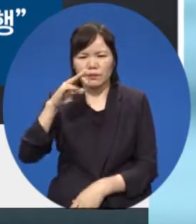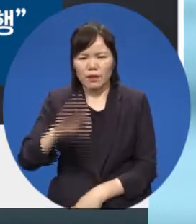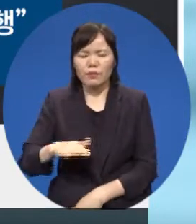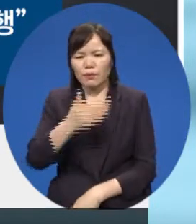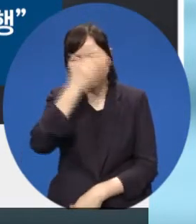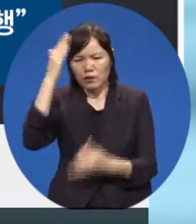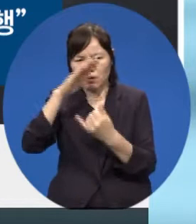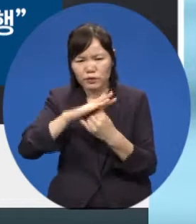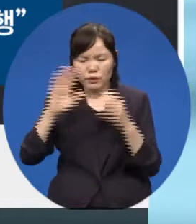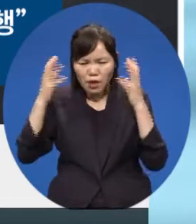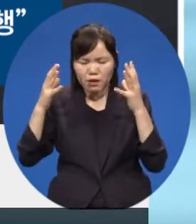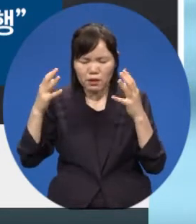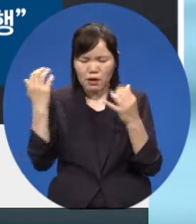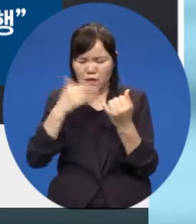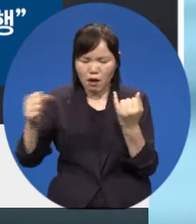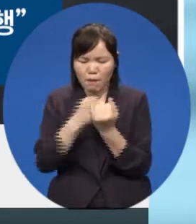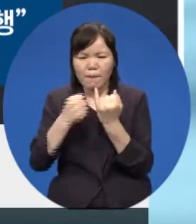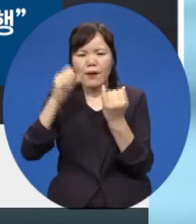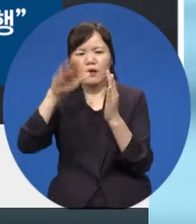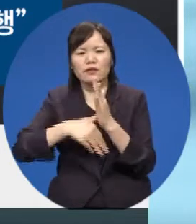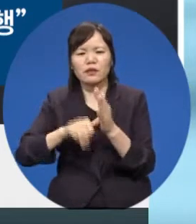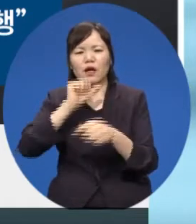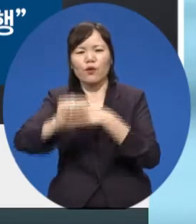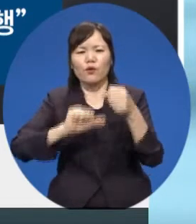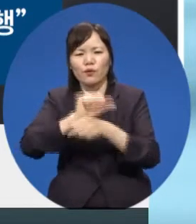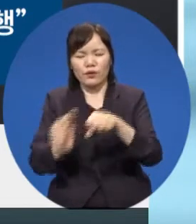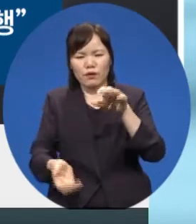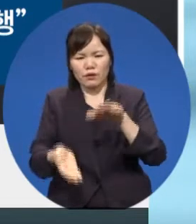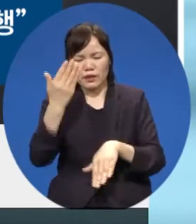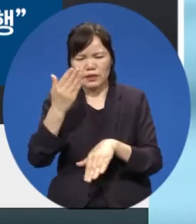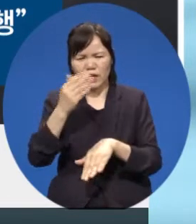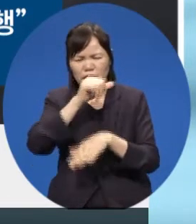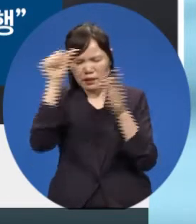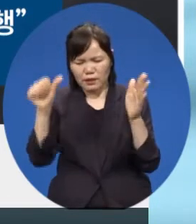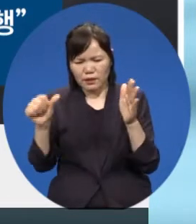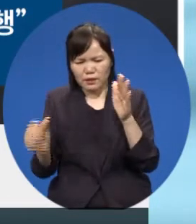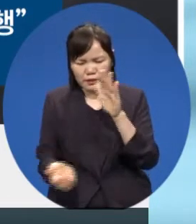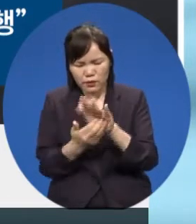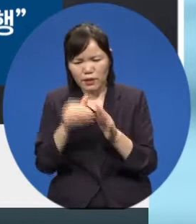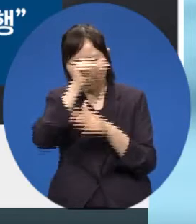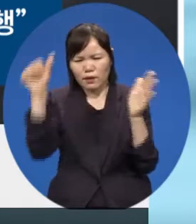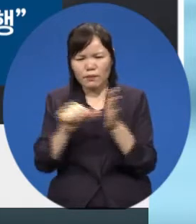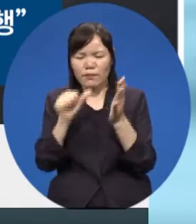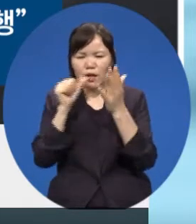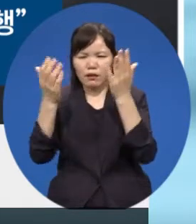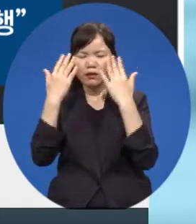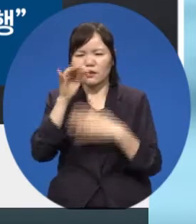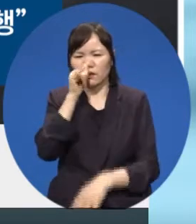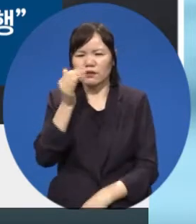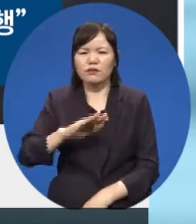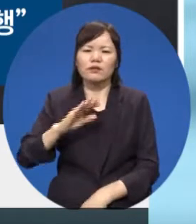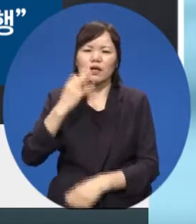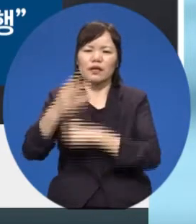청소년인 의 아동을 성폭행 할 때는 5년 이상 최대의 무의식 일으켜 이거든요 근데 13년 중도 만 아마